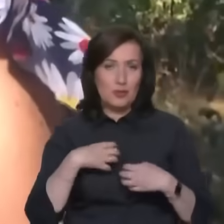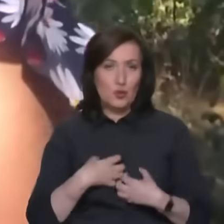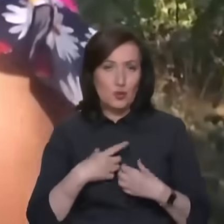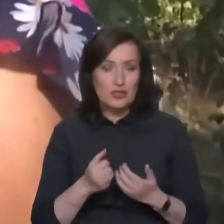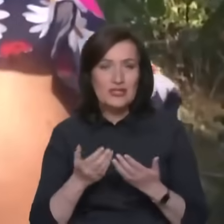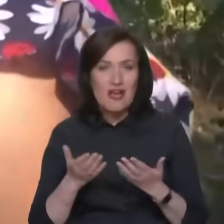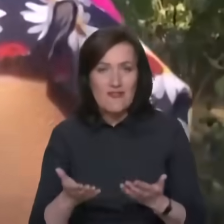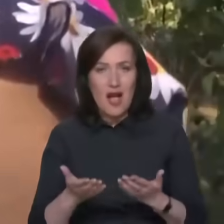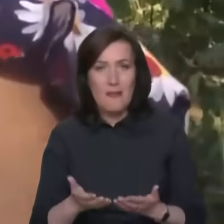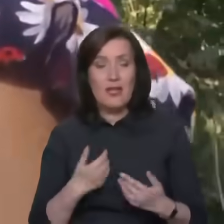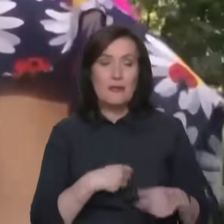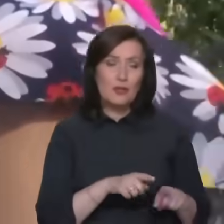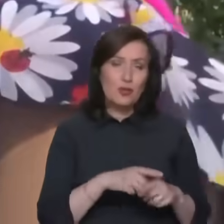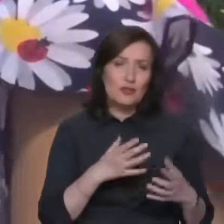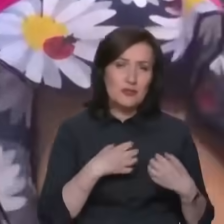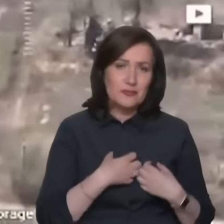скучили нема